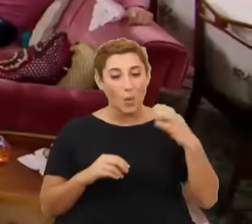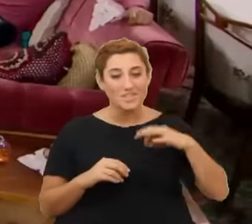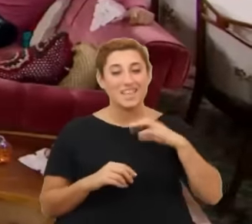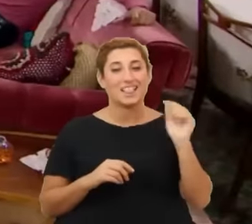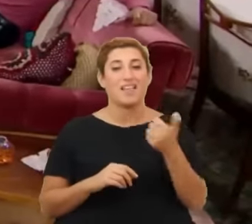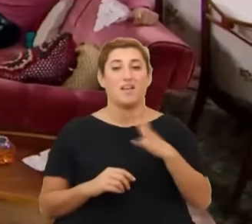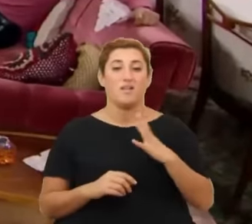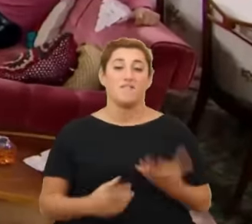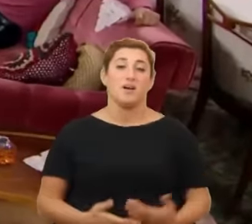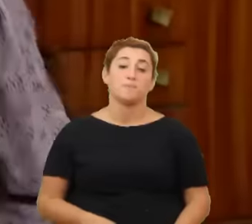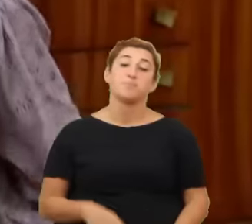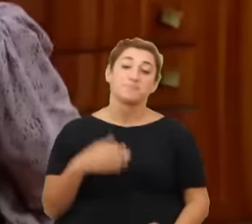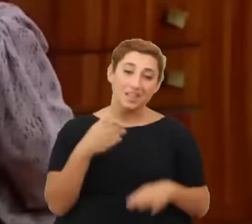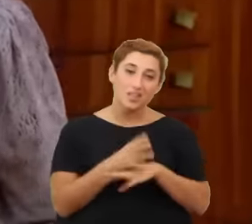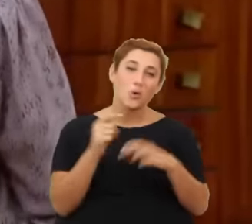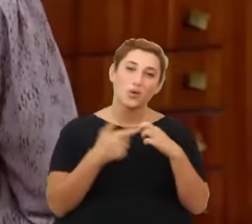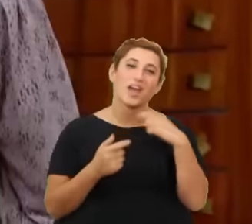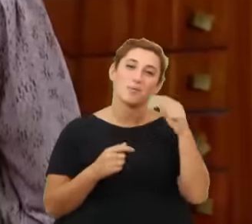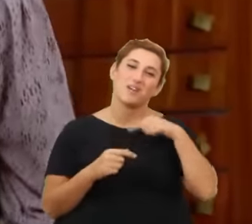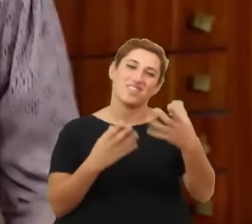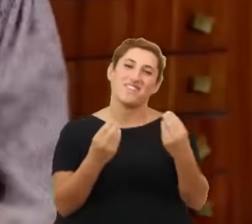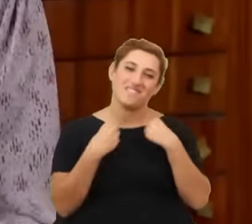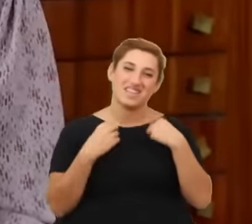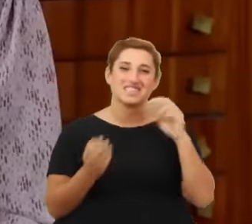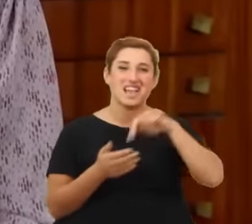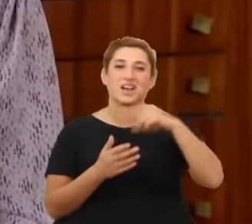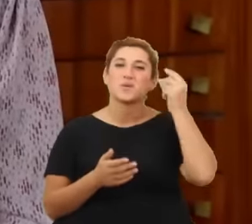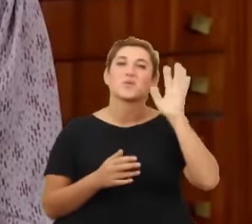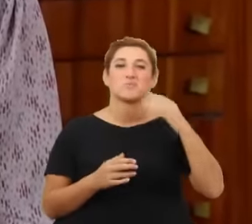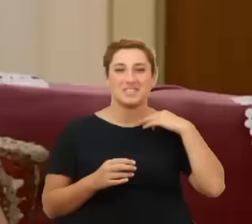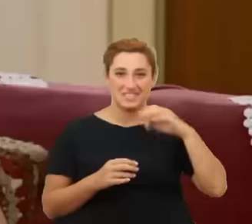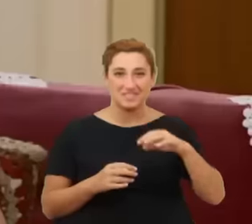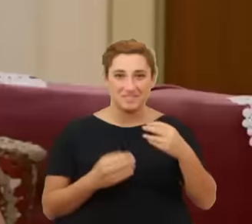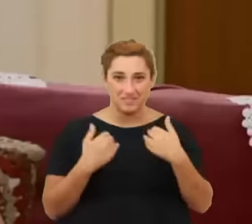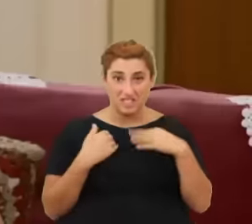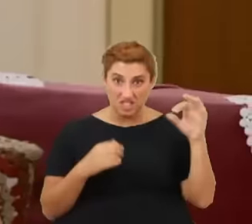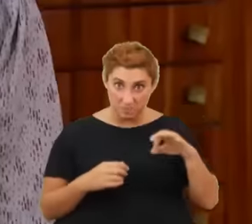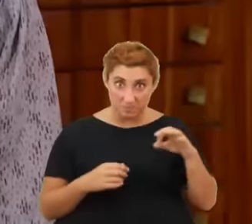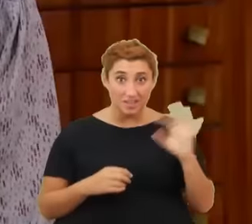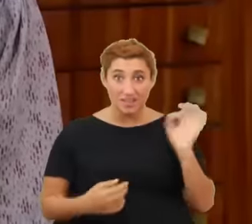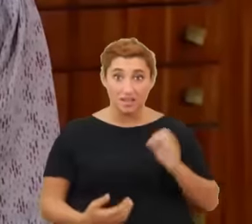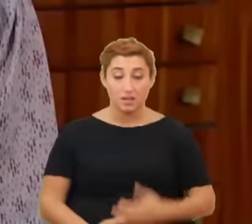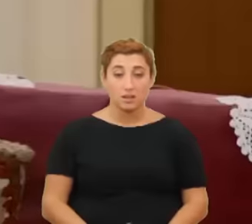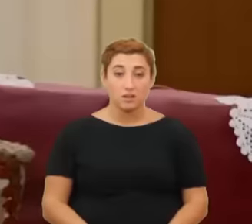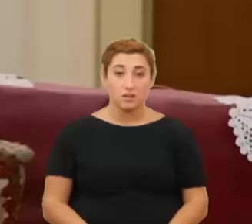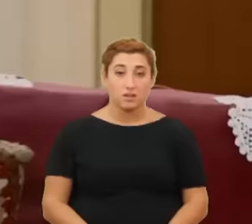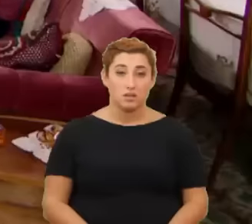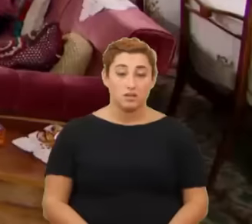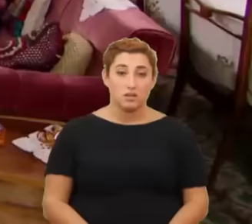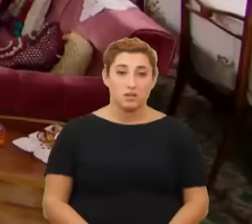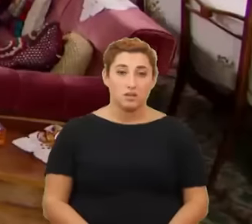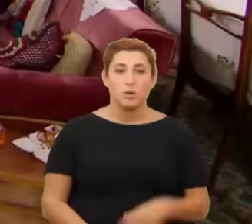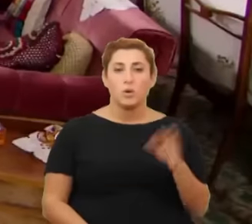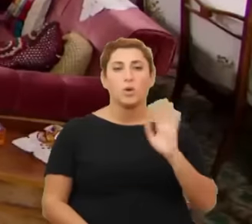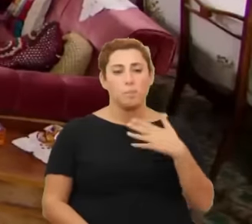onun. Ya hatta Rukiye abla, ben onu alsam kalkarken unutmayayım mümkünse. Şimdi mi? He. Bir